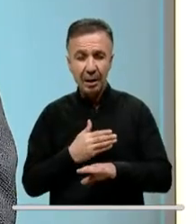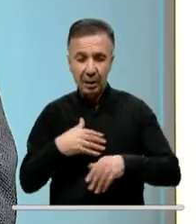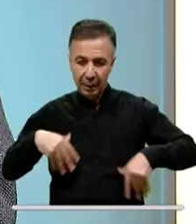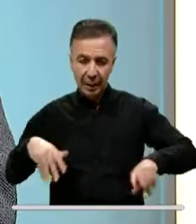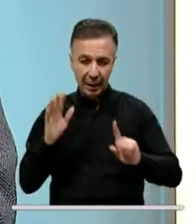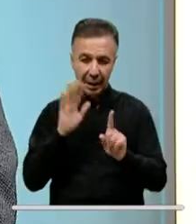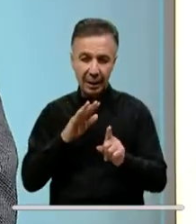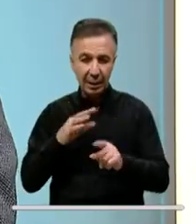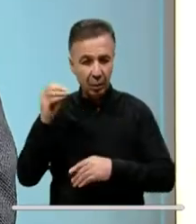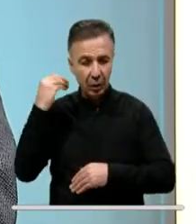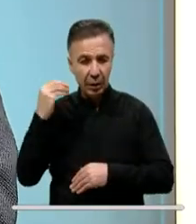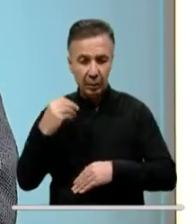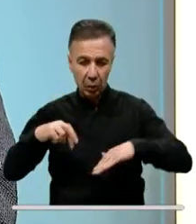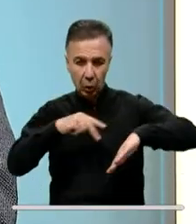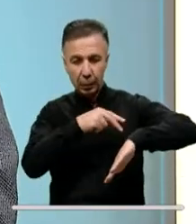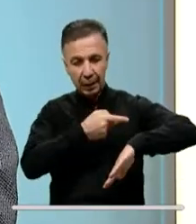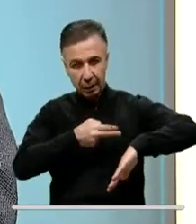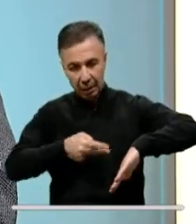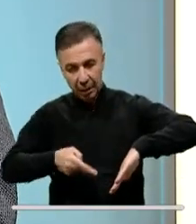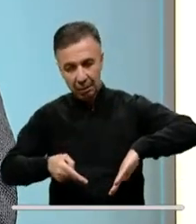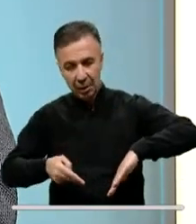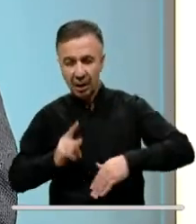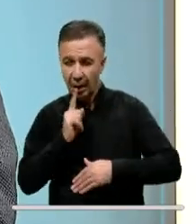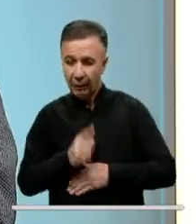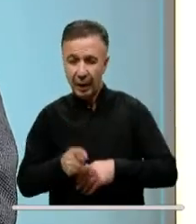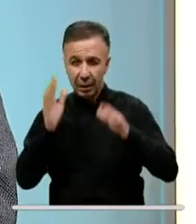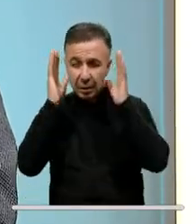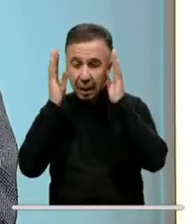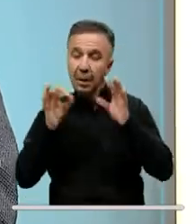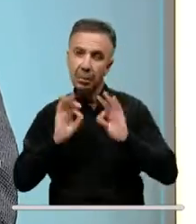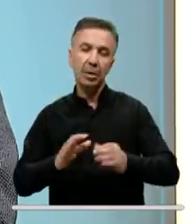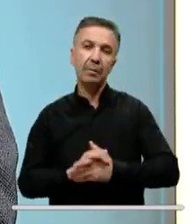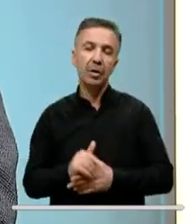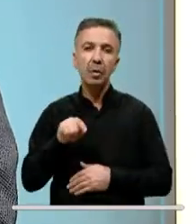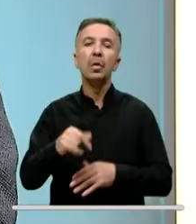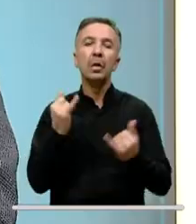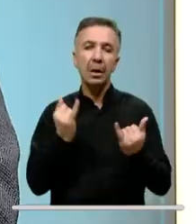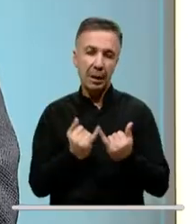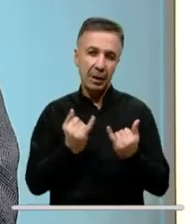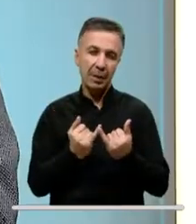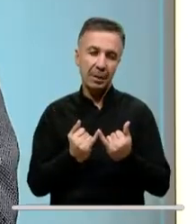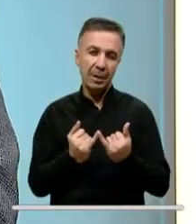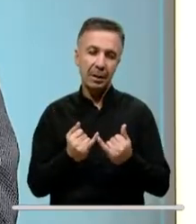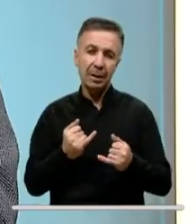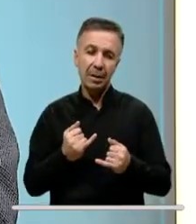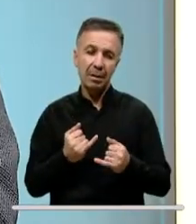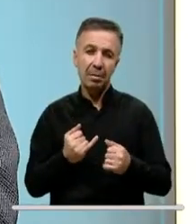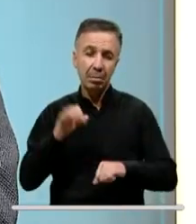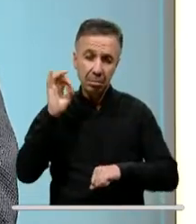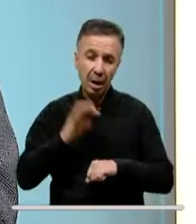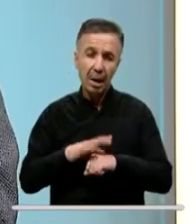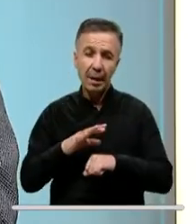hutbeden aşağıya inmiş ve farz namaz başlamış. Bu kardeşimiz doğrudan